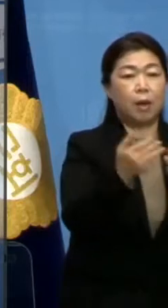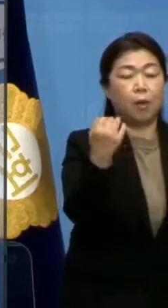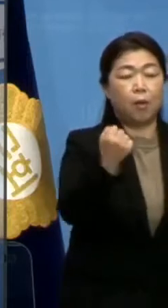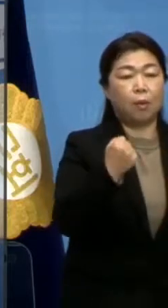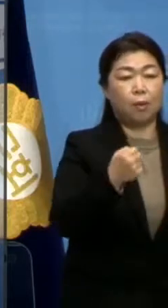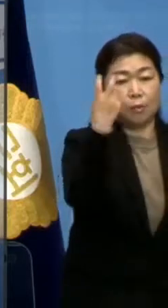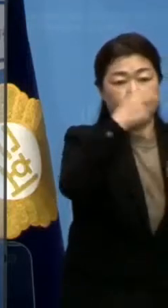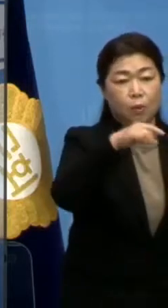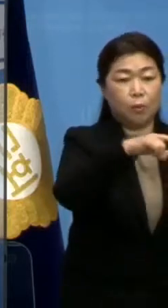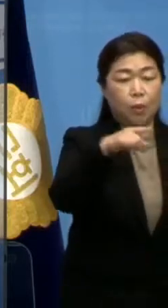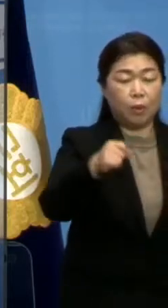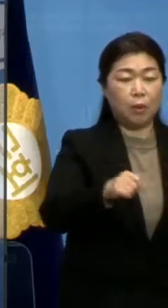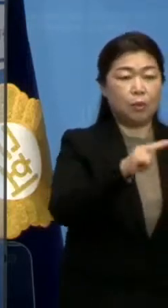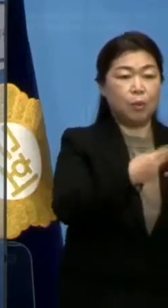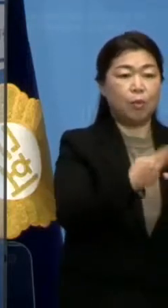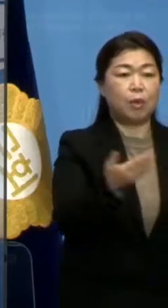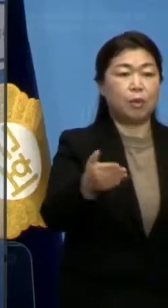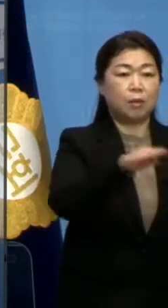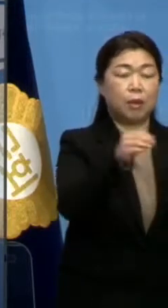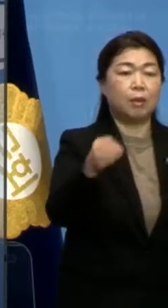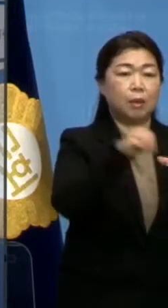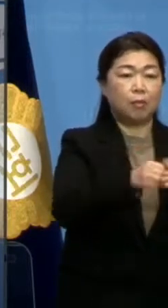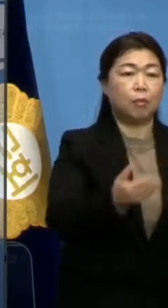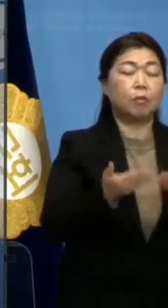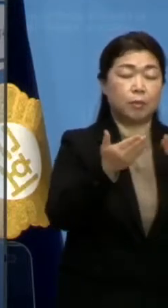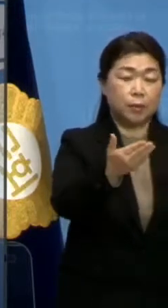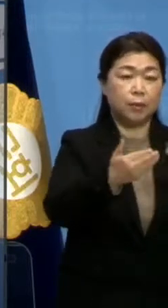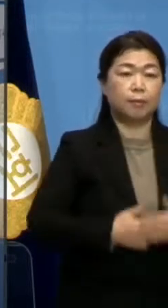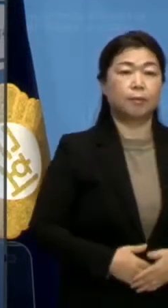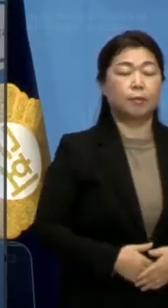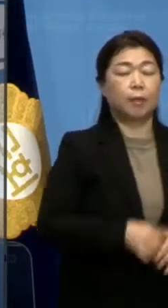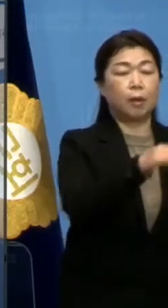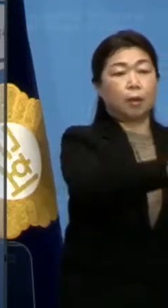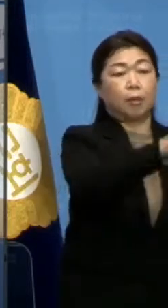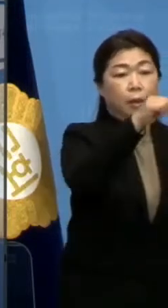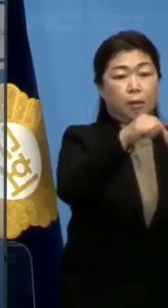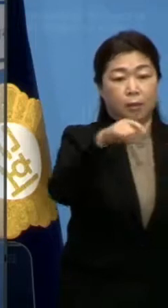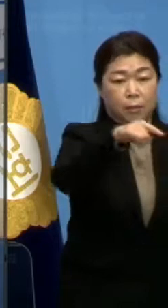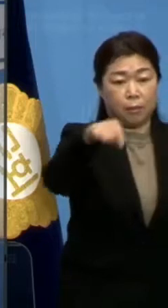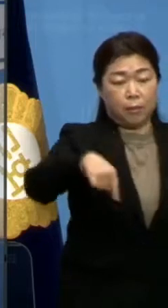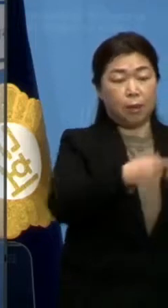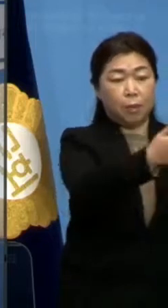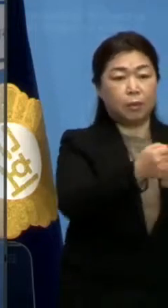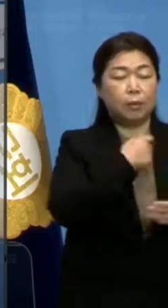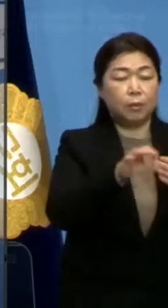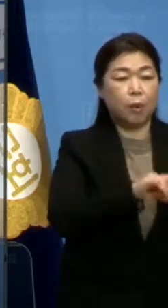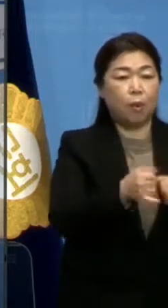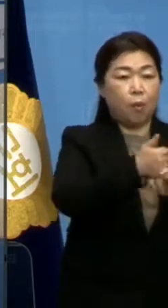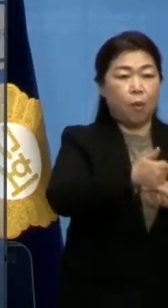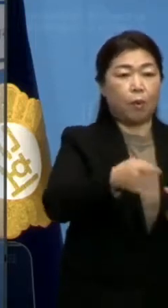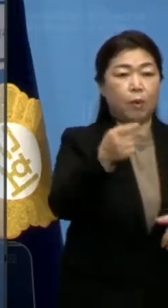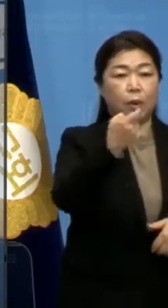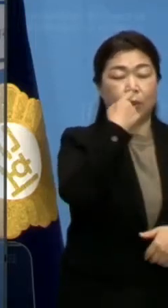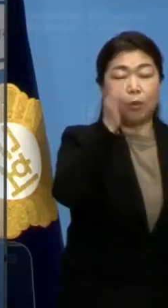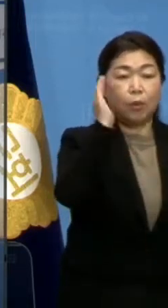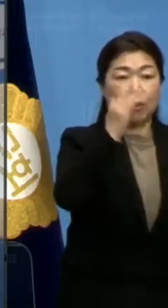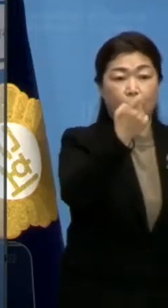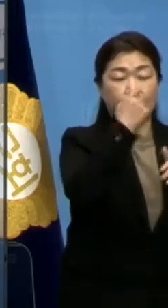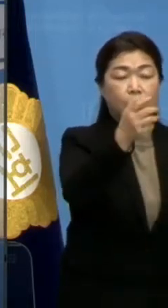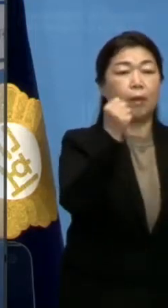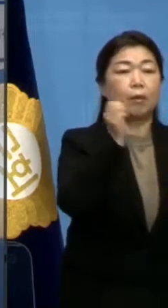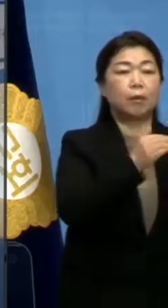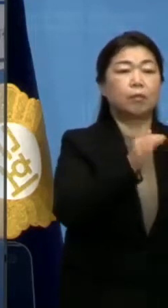폭탄 등을 선물 상자 형태로 제공할 것입니다 입양 키트를 받기 위해서는 필수 교육과정을 이수 하도록 하여 반려 인들의